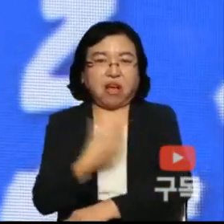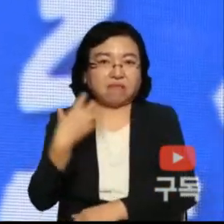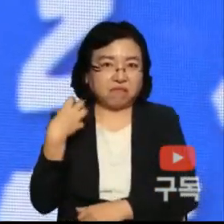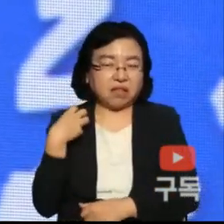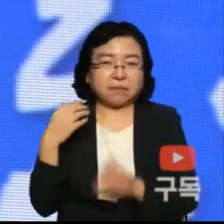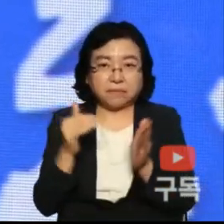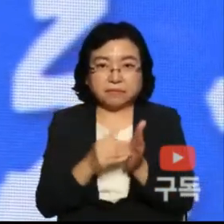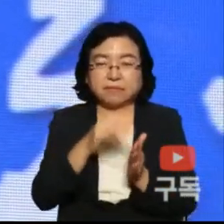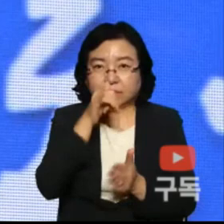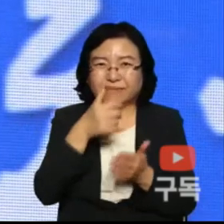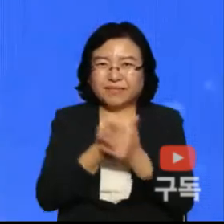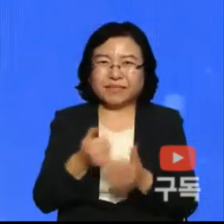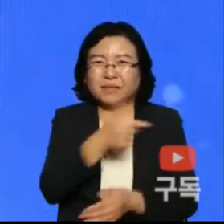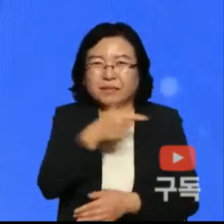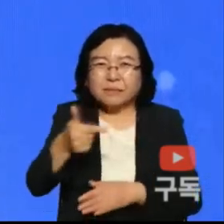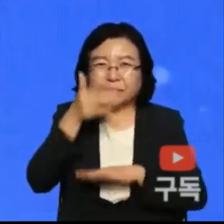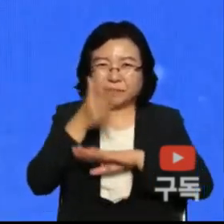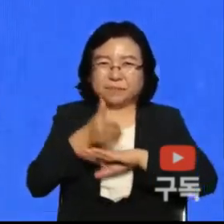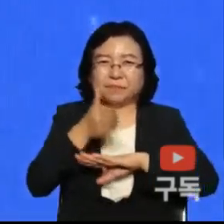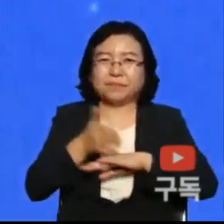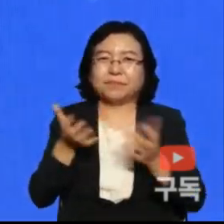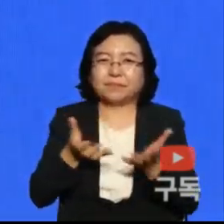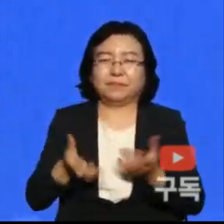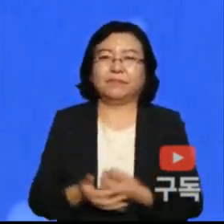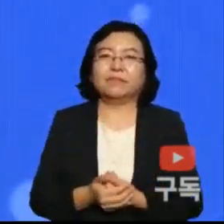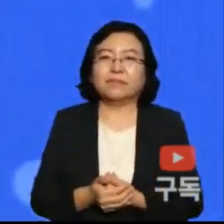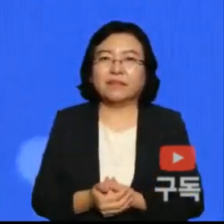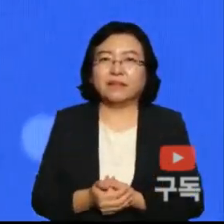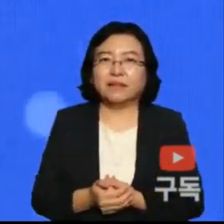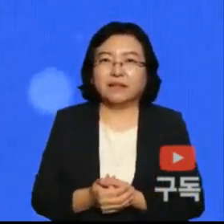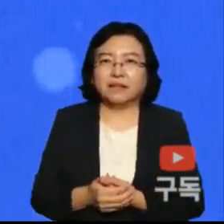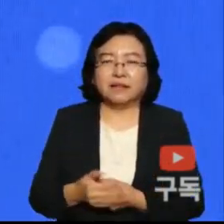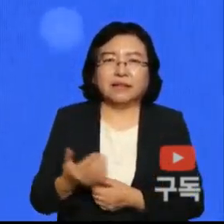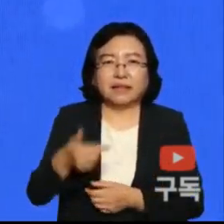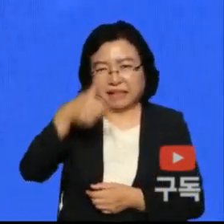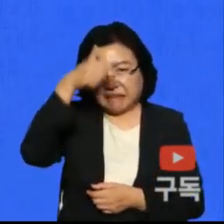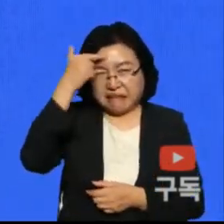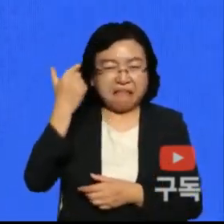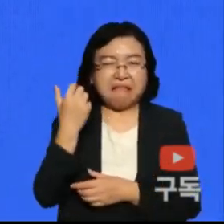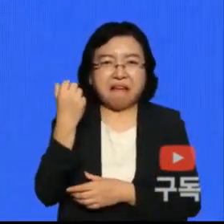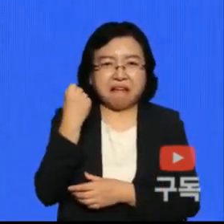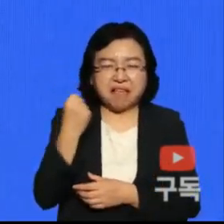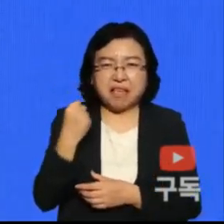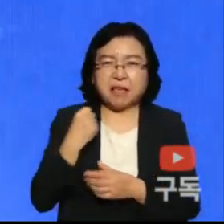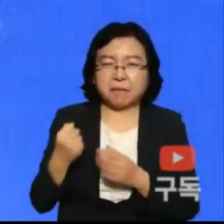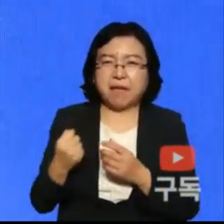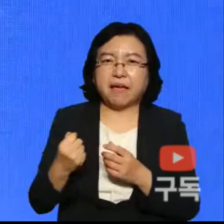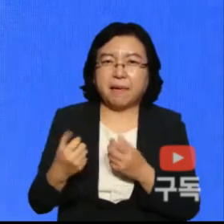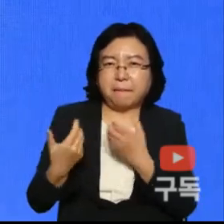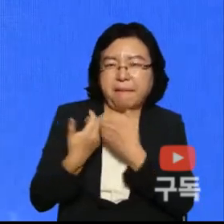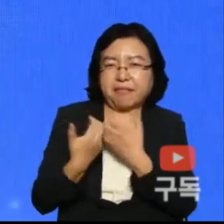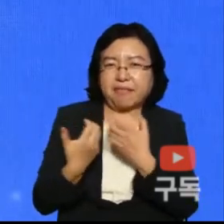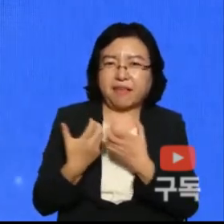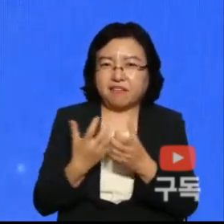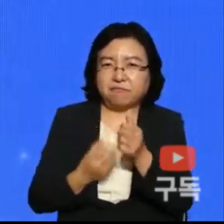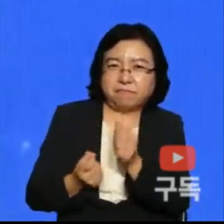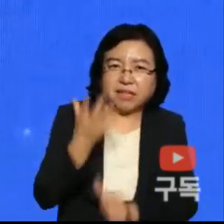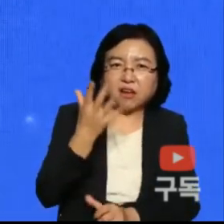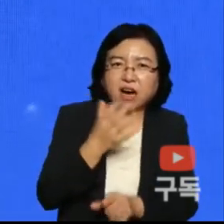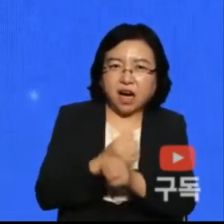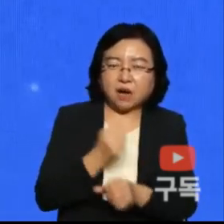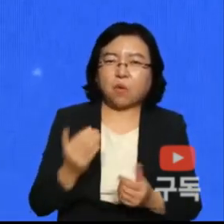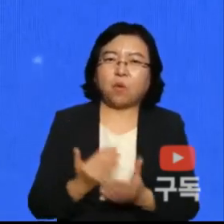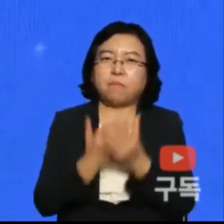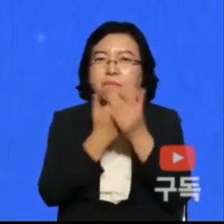감사할 일입니다 기득권의 저항을 뚫고 성장하는 사회의 공정한